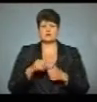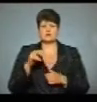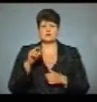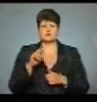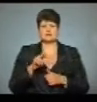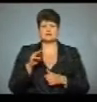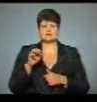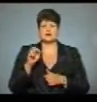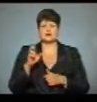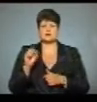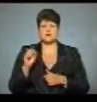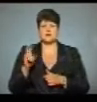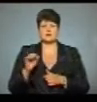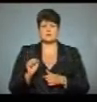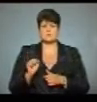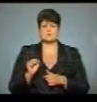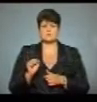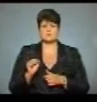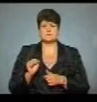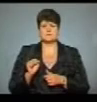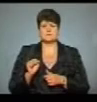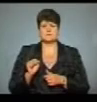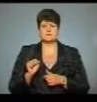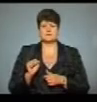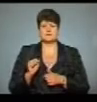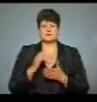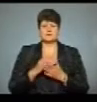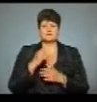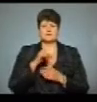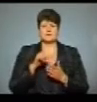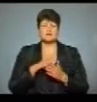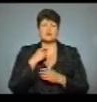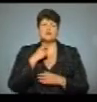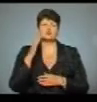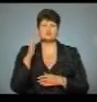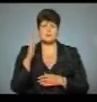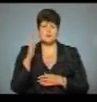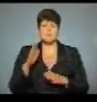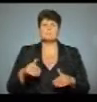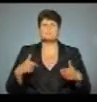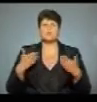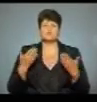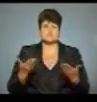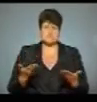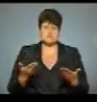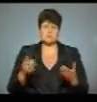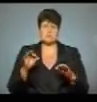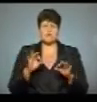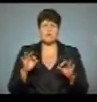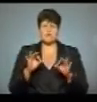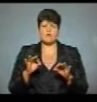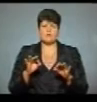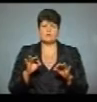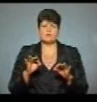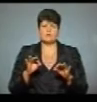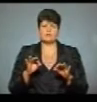Табака. Шановна члена комісії, ставиться на голосування пропозиція про видання